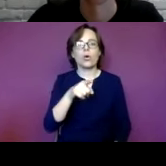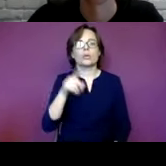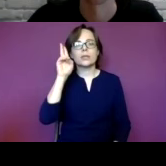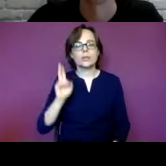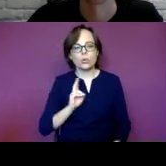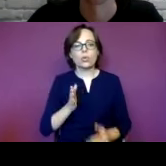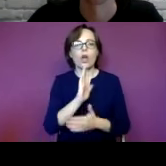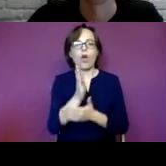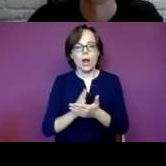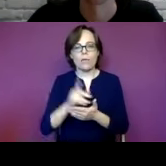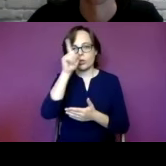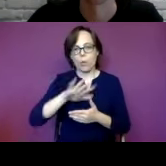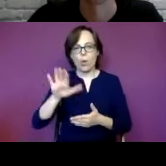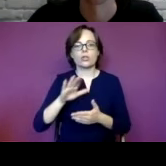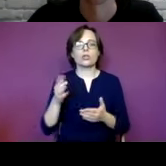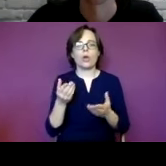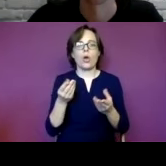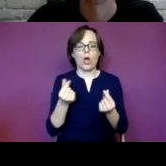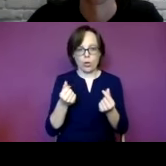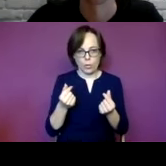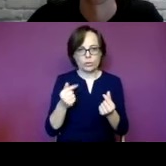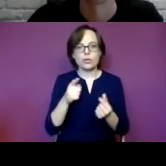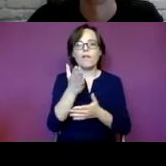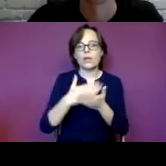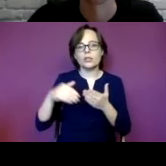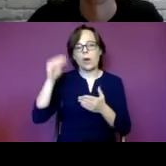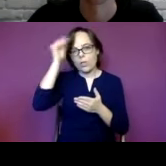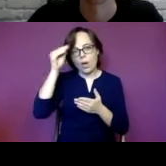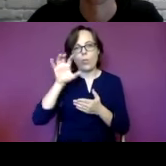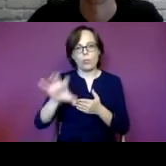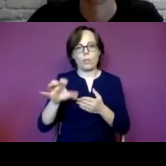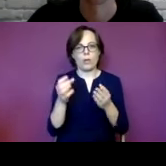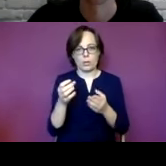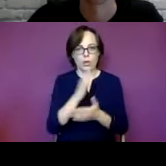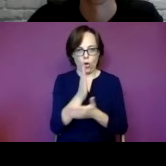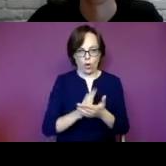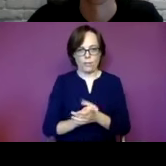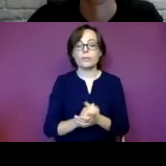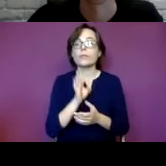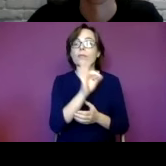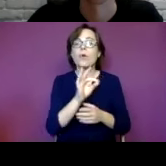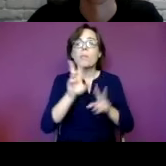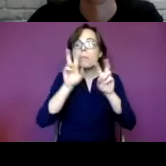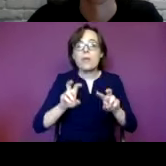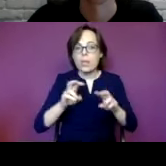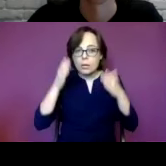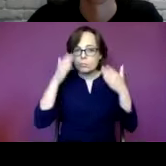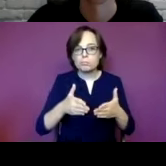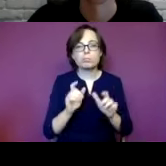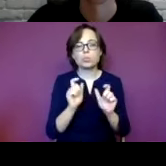Organizacji Przestrzeni na Wydziale Nauk Geograficznych. I jego badania się koncentrują